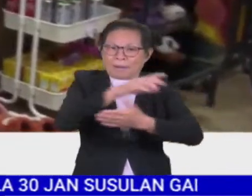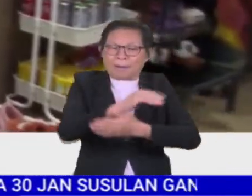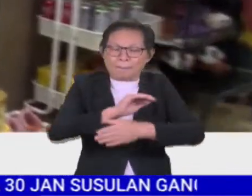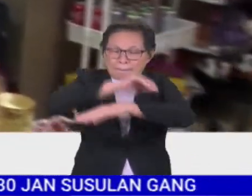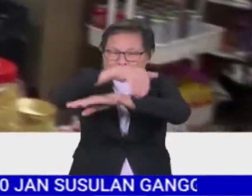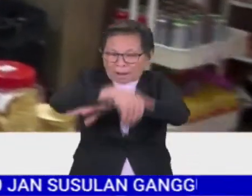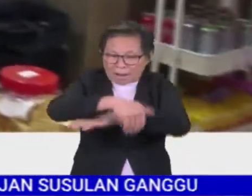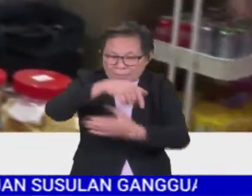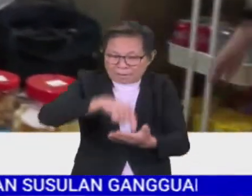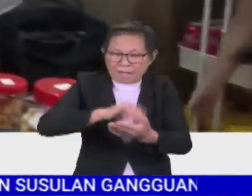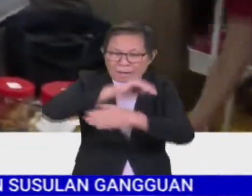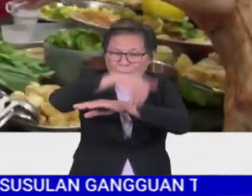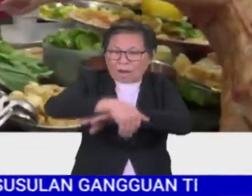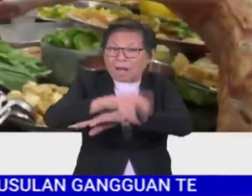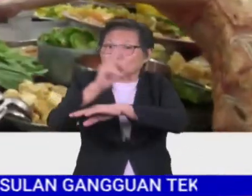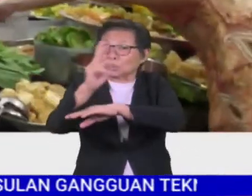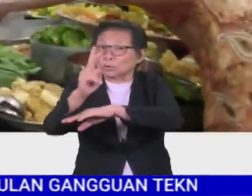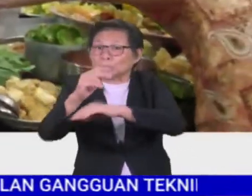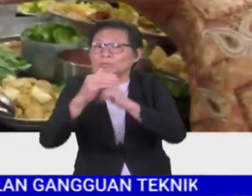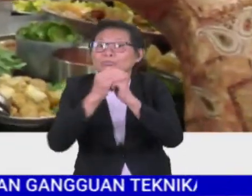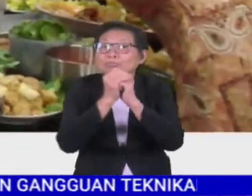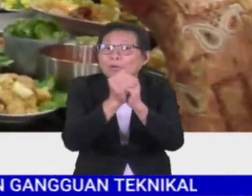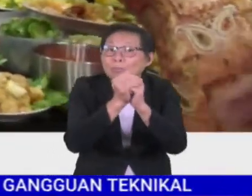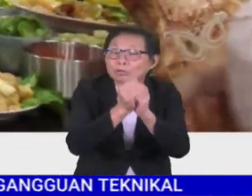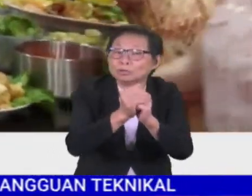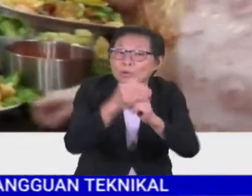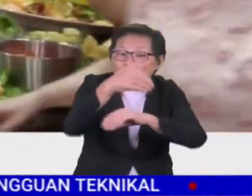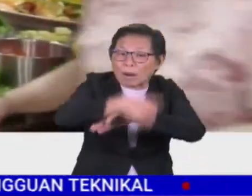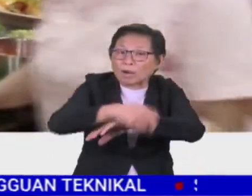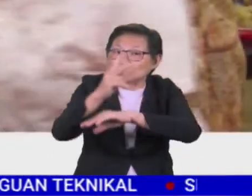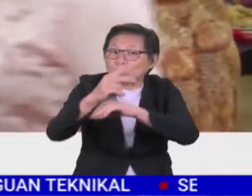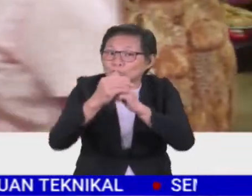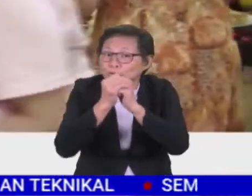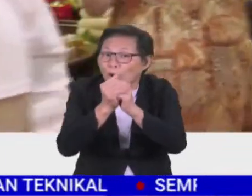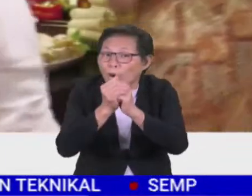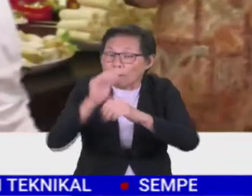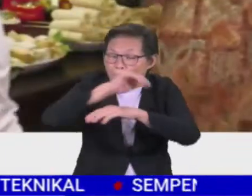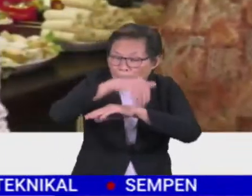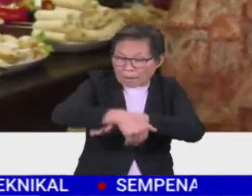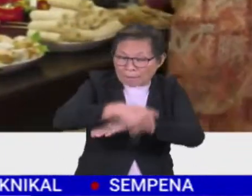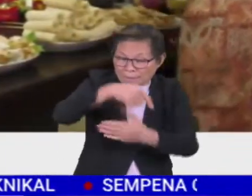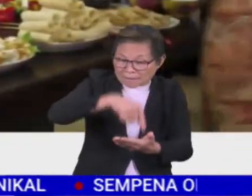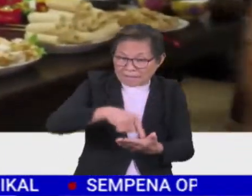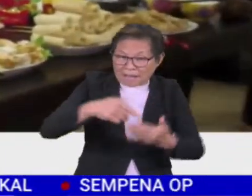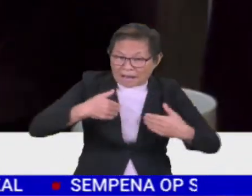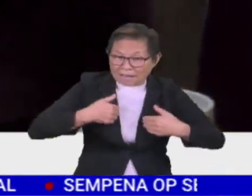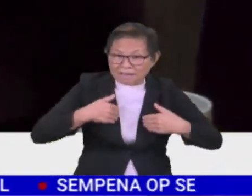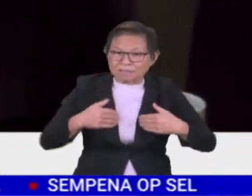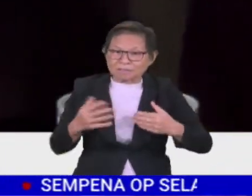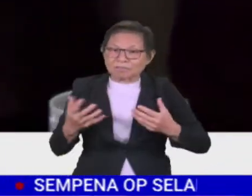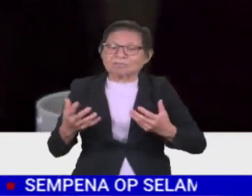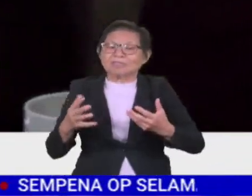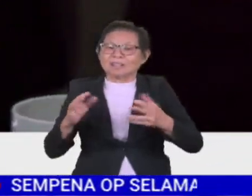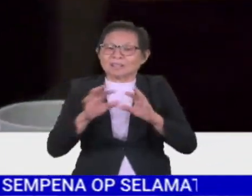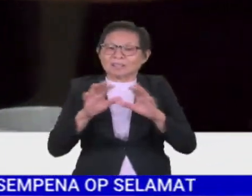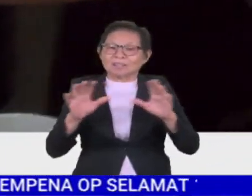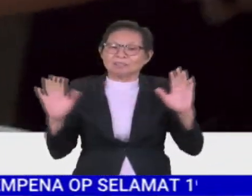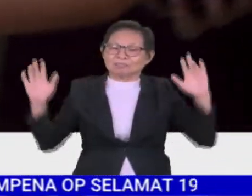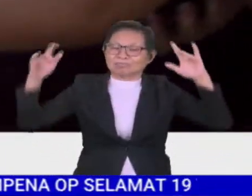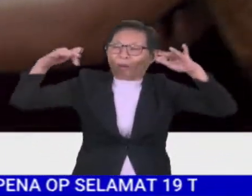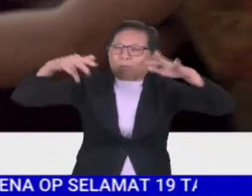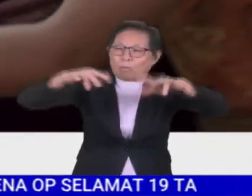merupakan hari yang kedua tahun baru Cina Biasanya malam ini kita akan satu kali unintenden yang